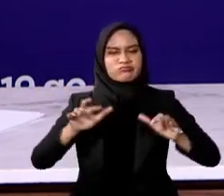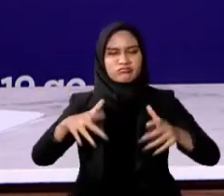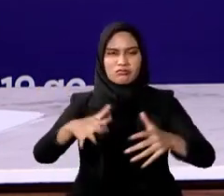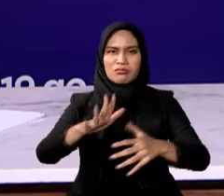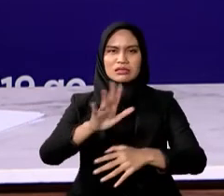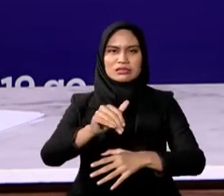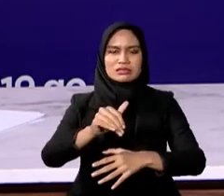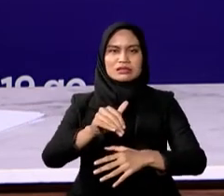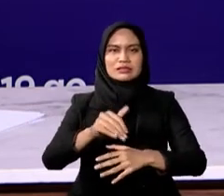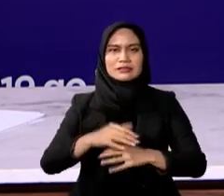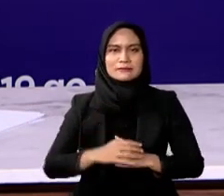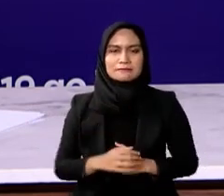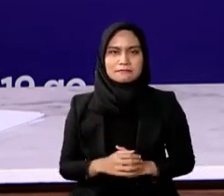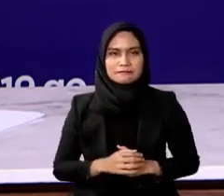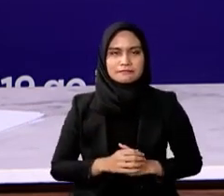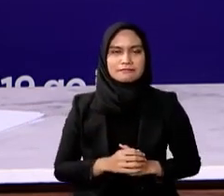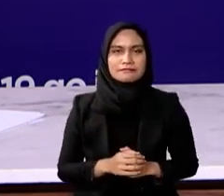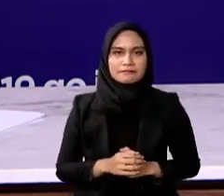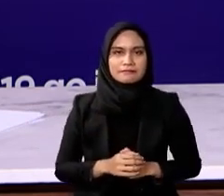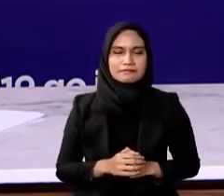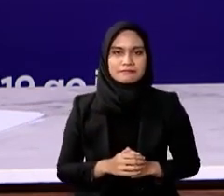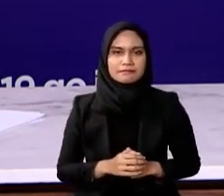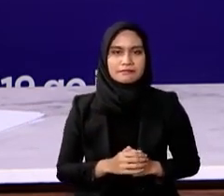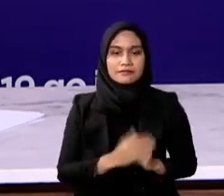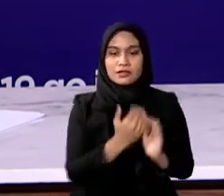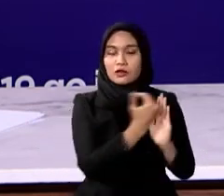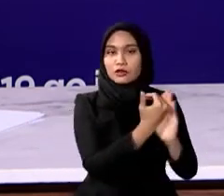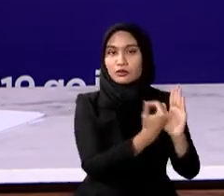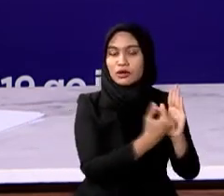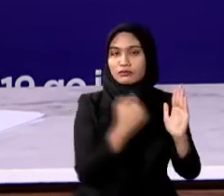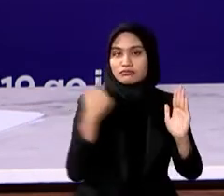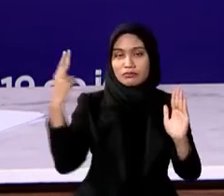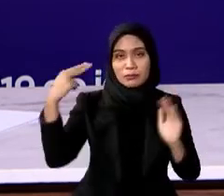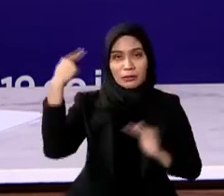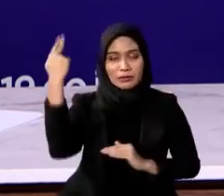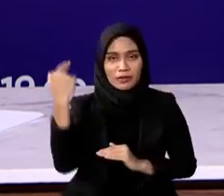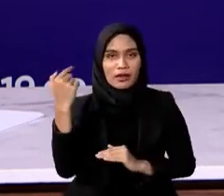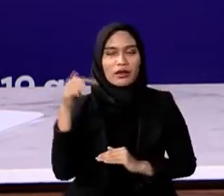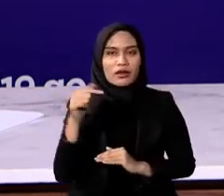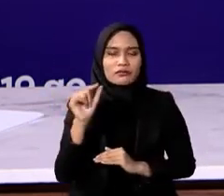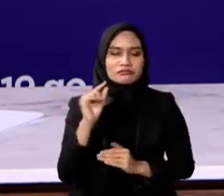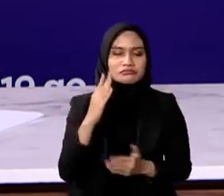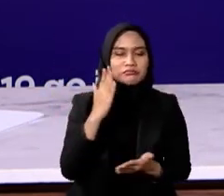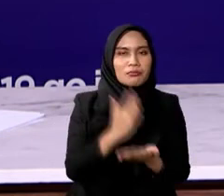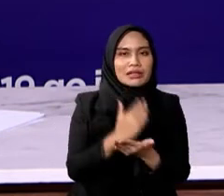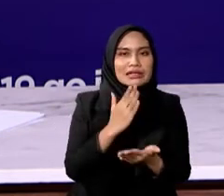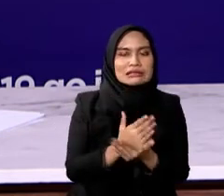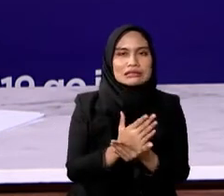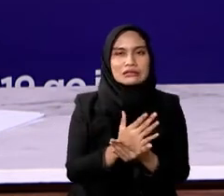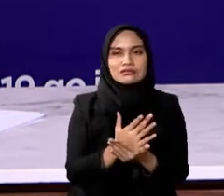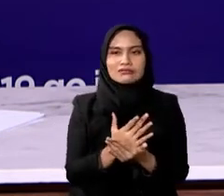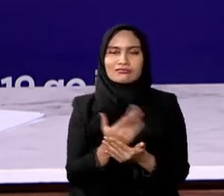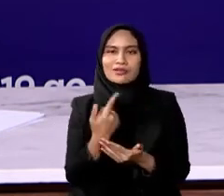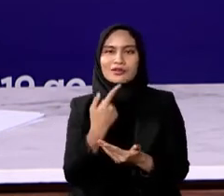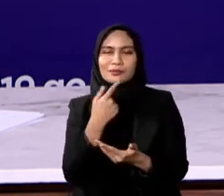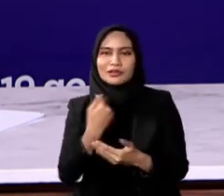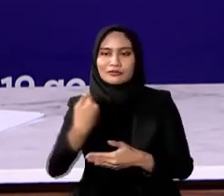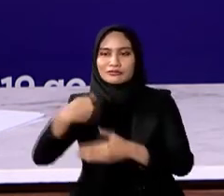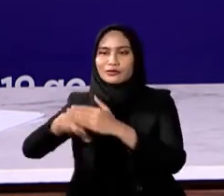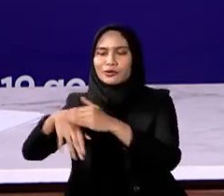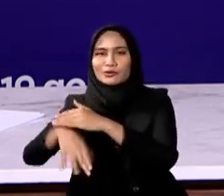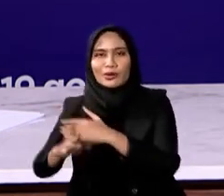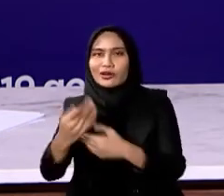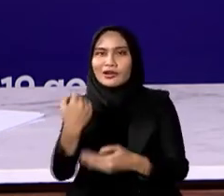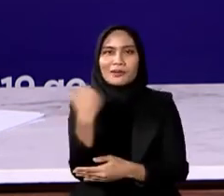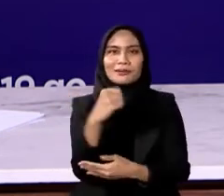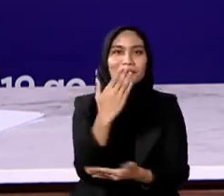yang masih terjadi di Indonesia. Kebijakan pemerintah dalam melakukan pembatasan perjalanan merupakan upaya